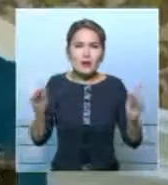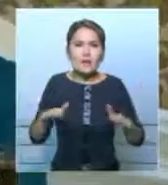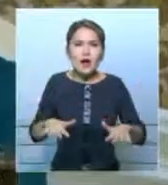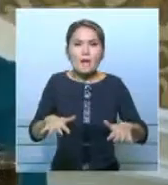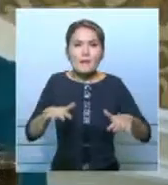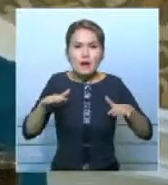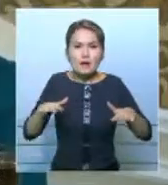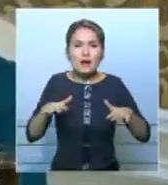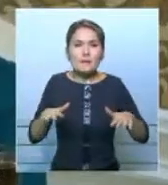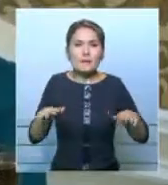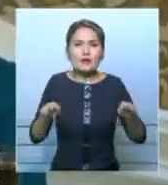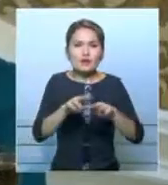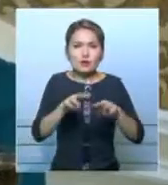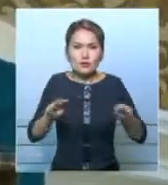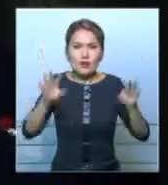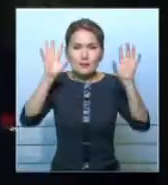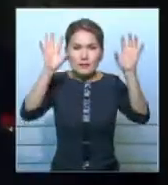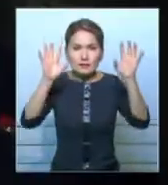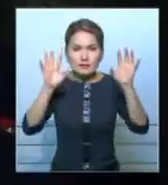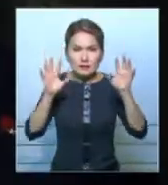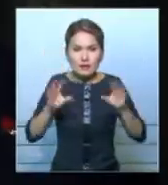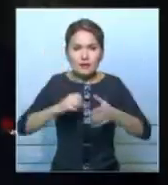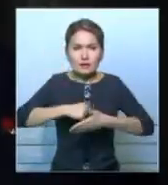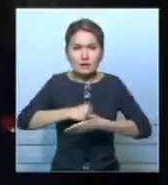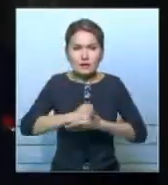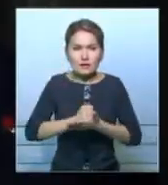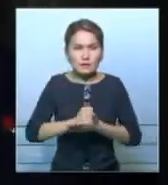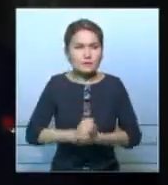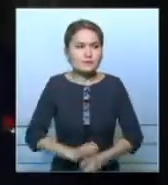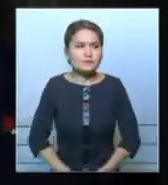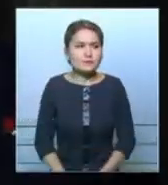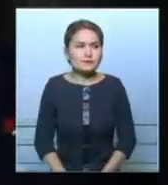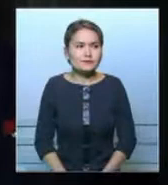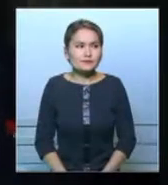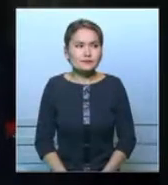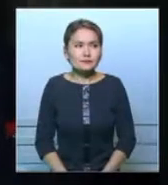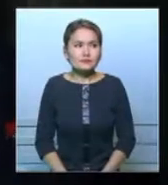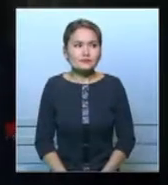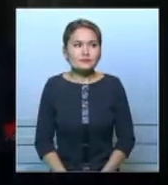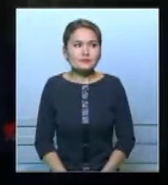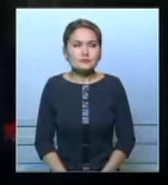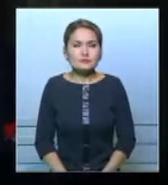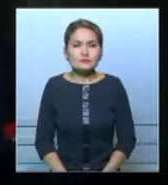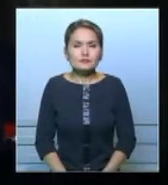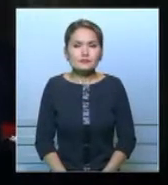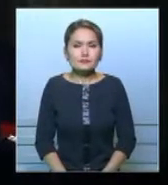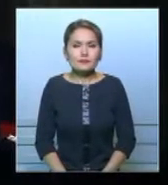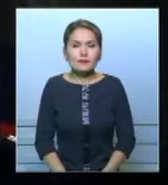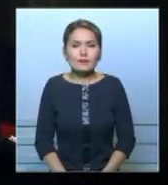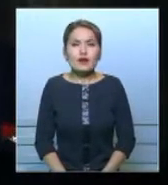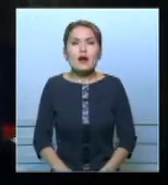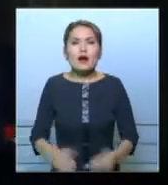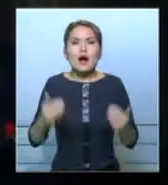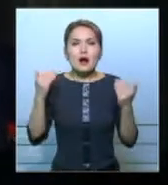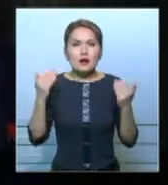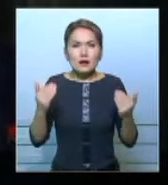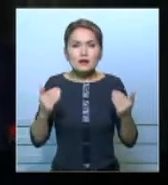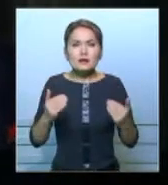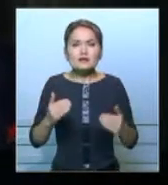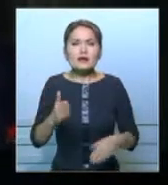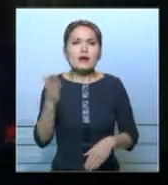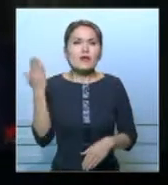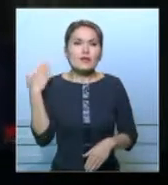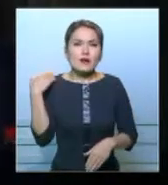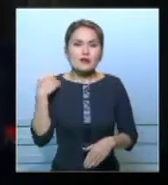депутаттары тиісті заңнаманы қолға алды. Мұндайда бізден ақырғы күндерде қада салдық. Шенеуніктер ұйымдастыратын ұлан асыр